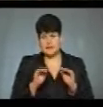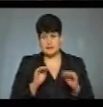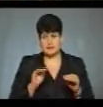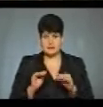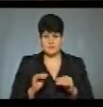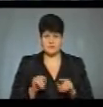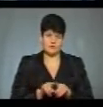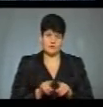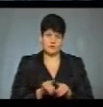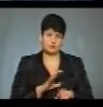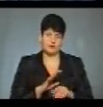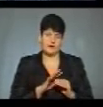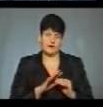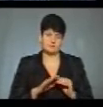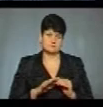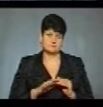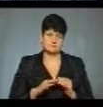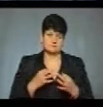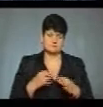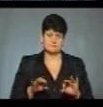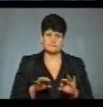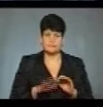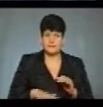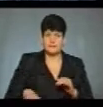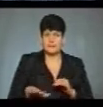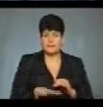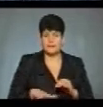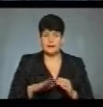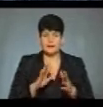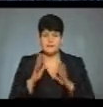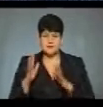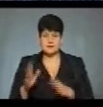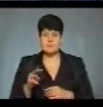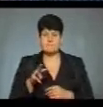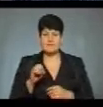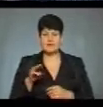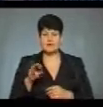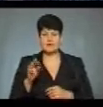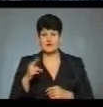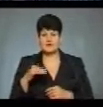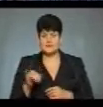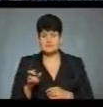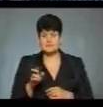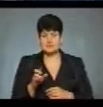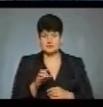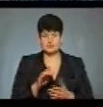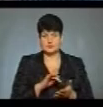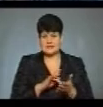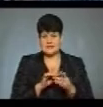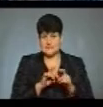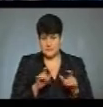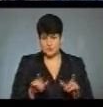нагадували галявину лісу. Методистка Бережанського центру дитячої та юнацької творчості Марія Бич розповіла, як діти працювали